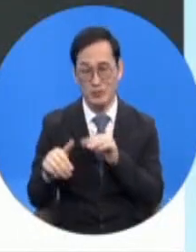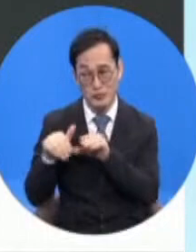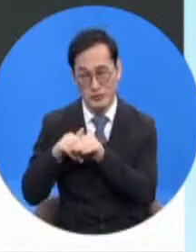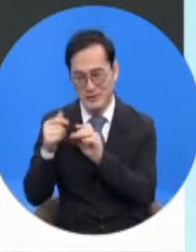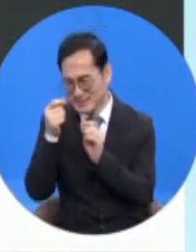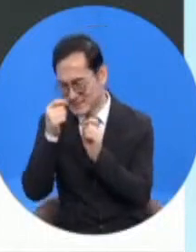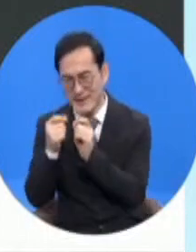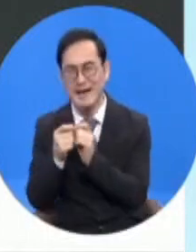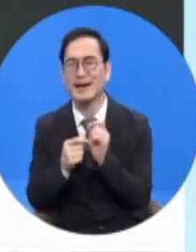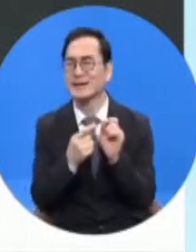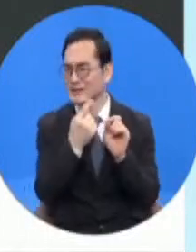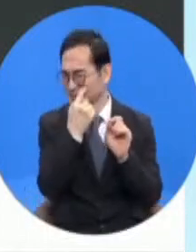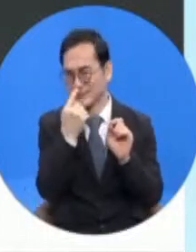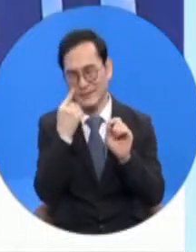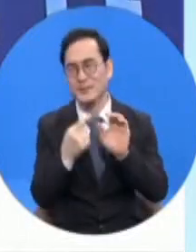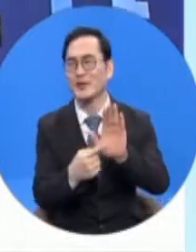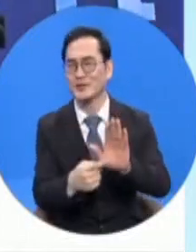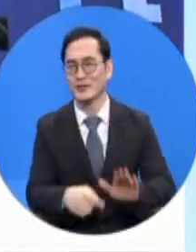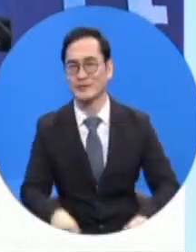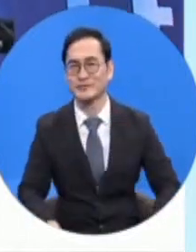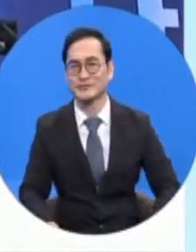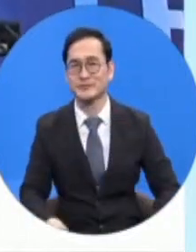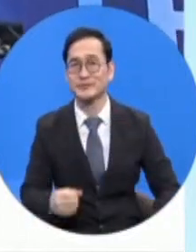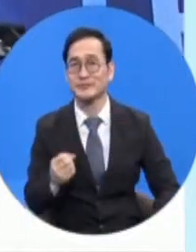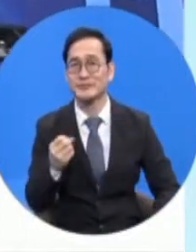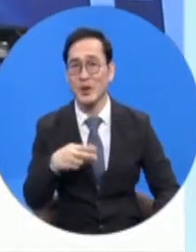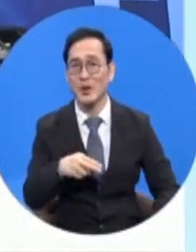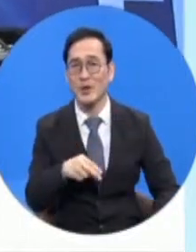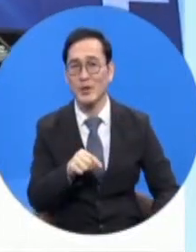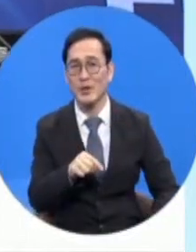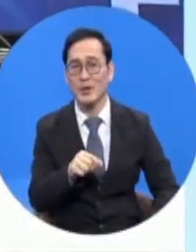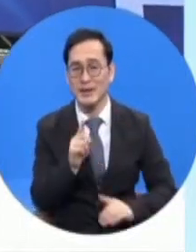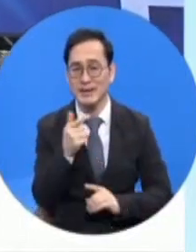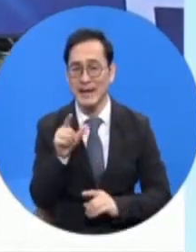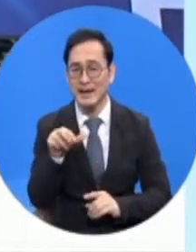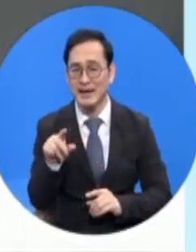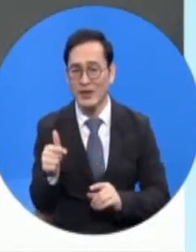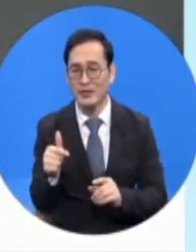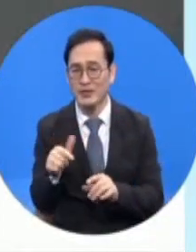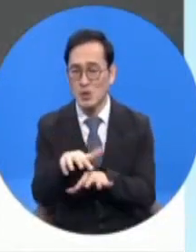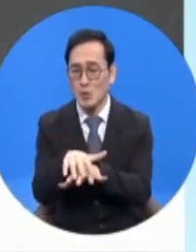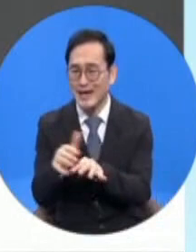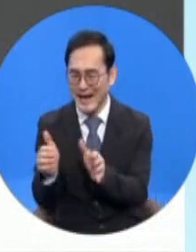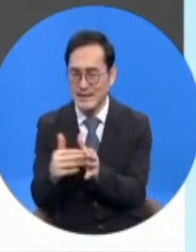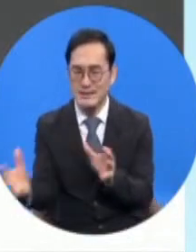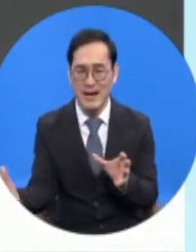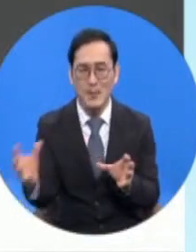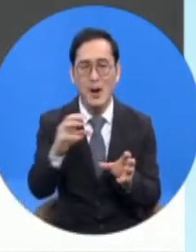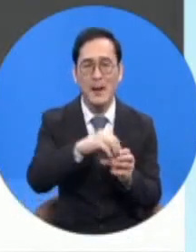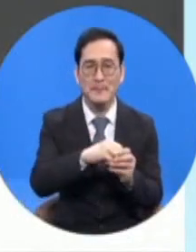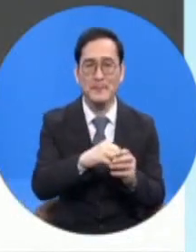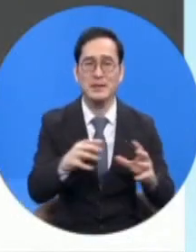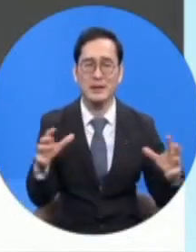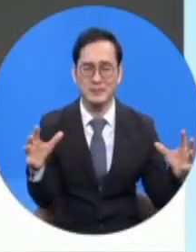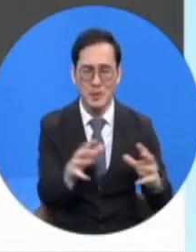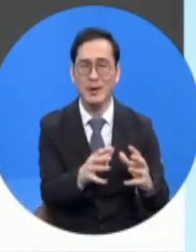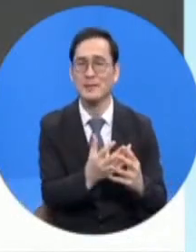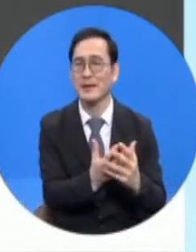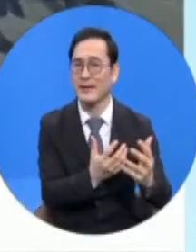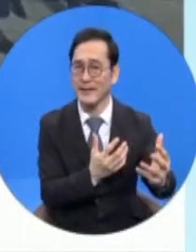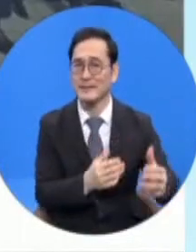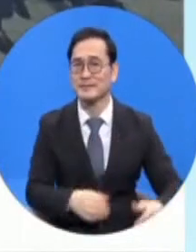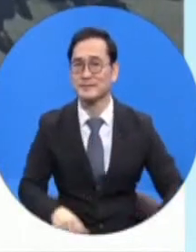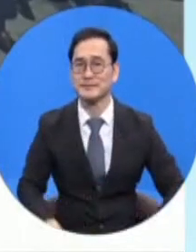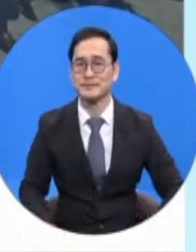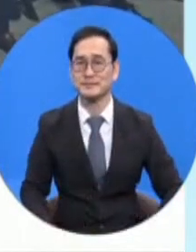자리는 뭐냐면은 선대위를 구성하면서 과거 이낙연 캠프에 있던 분들까지 전부 이렇게 끌어모은 자리였거든요. 거기서 당연히 또 선물